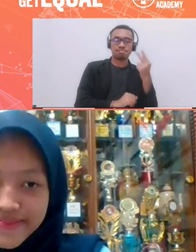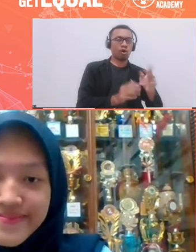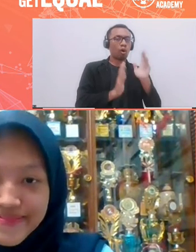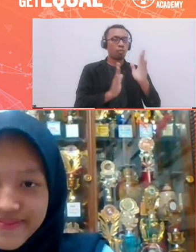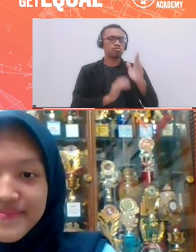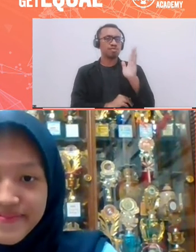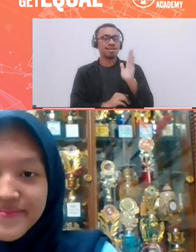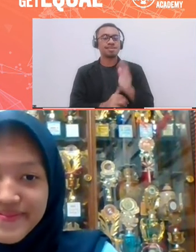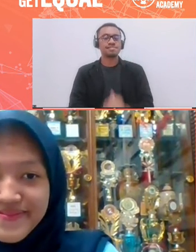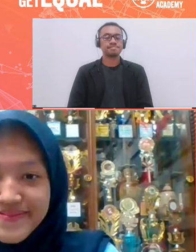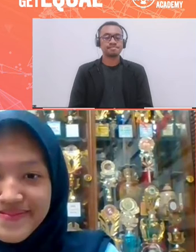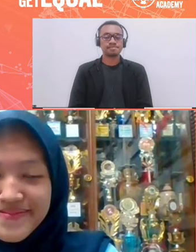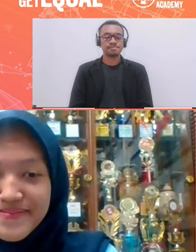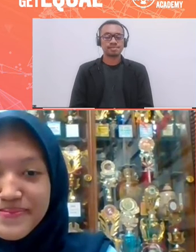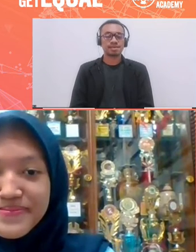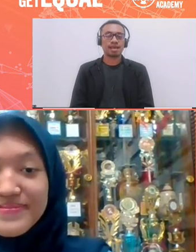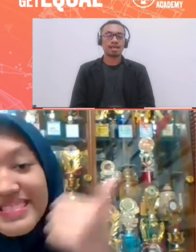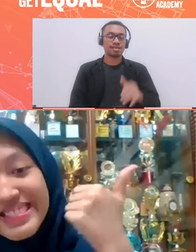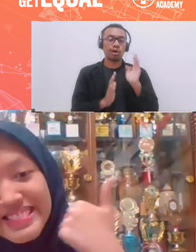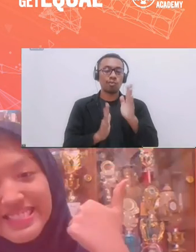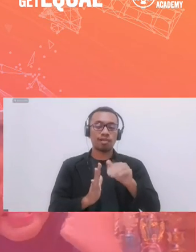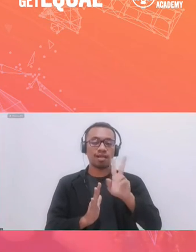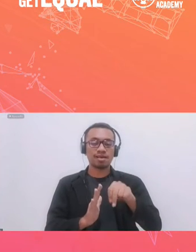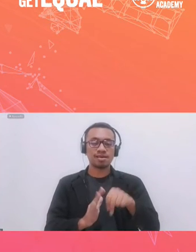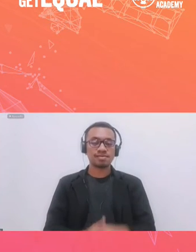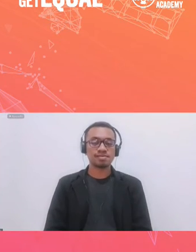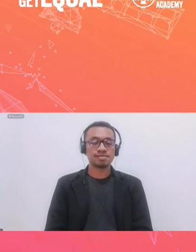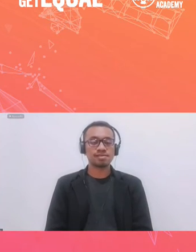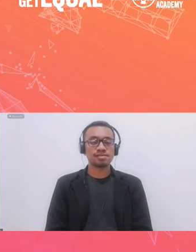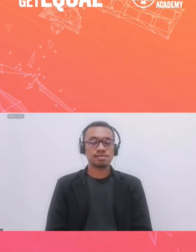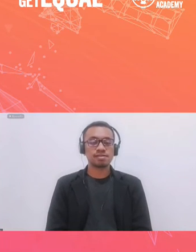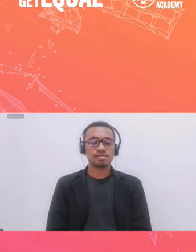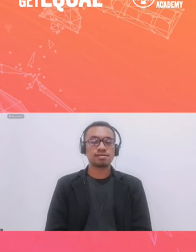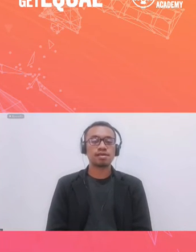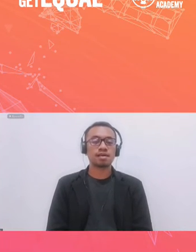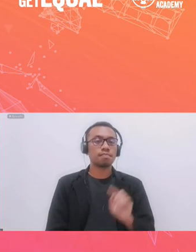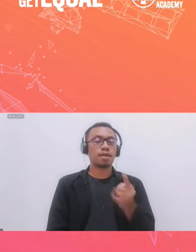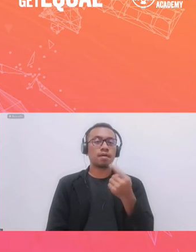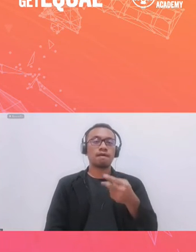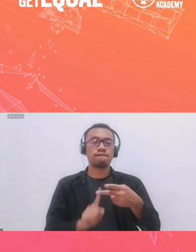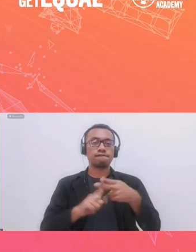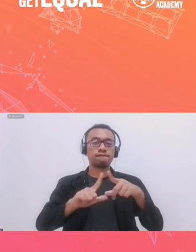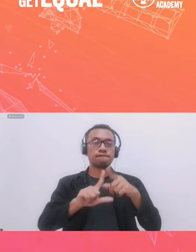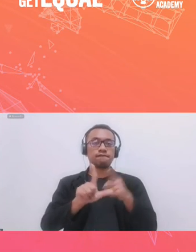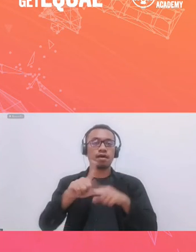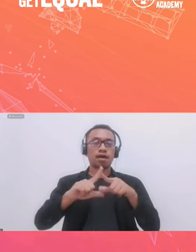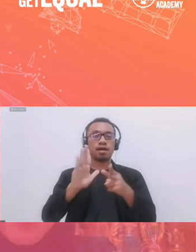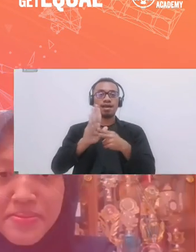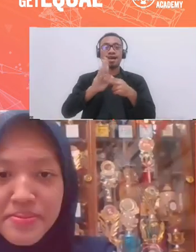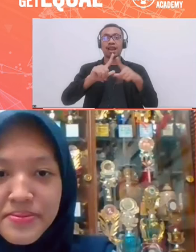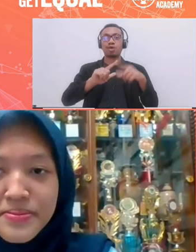ya. Nanti kita ngobrol sama Fayana. Nah, mungkin kita bisa mulai dulu deh dari Fayana nih, yang terakhir tadi aku ngobrol sama